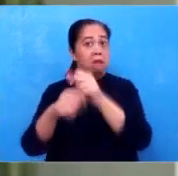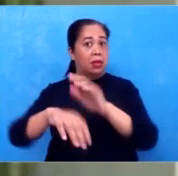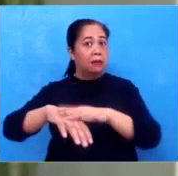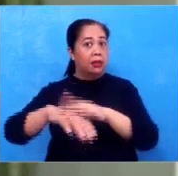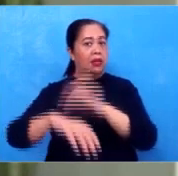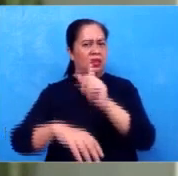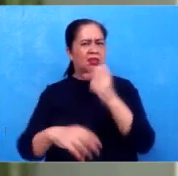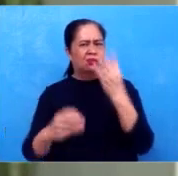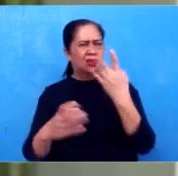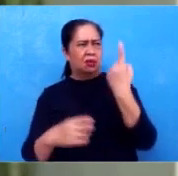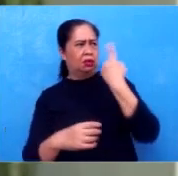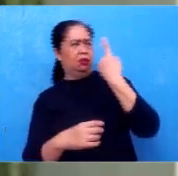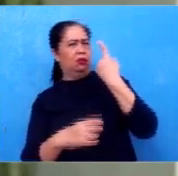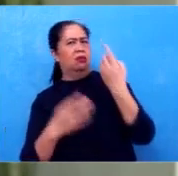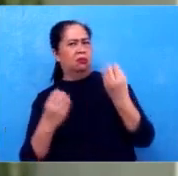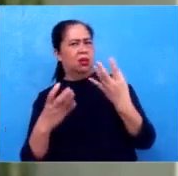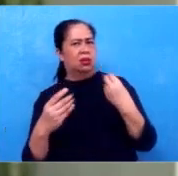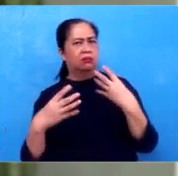ganon po. Oo, mga ganong information na